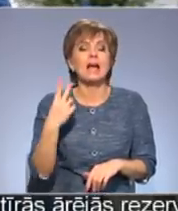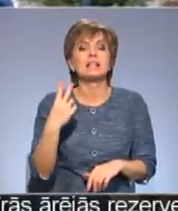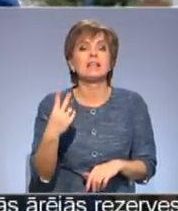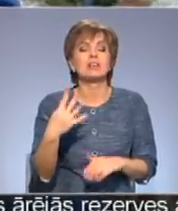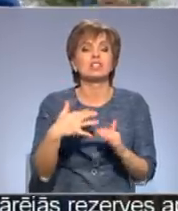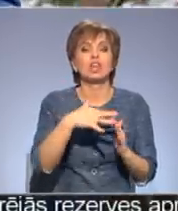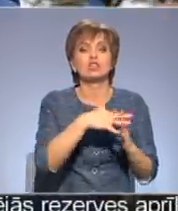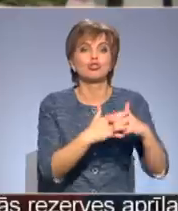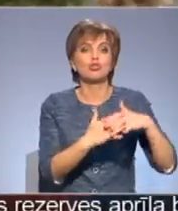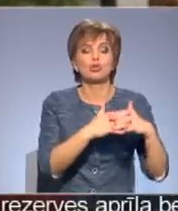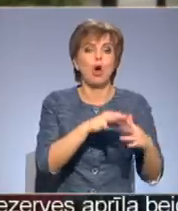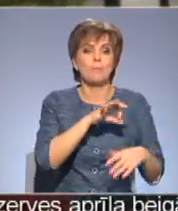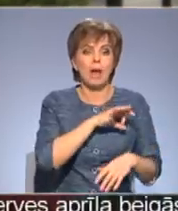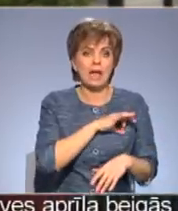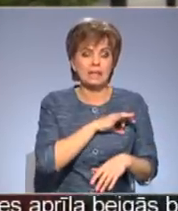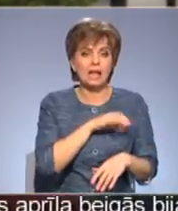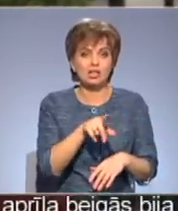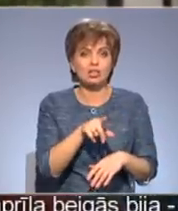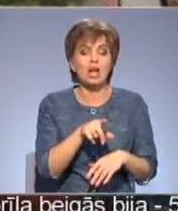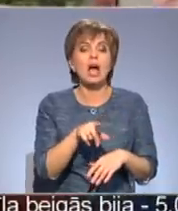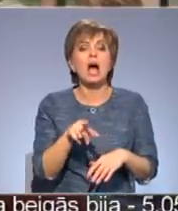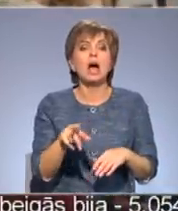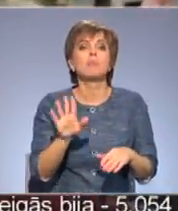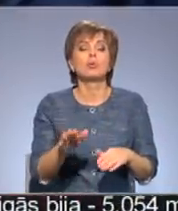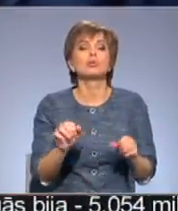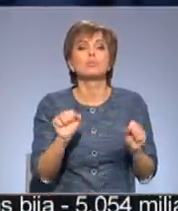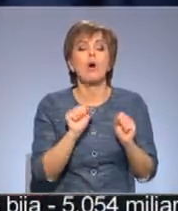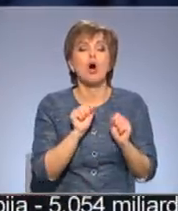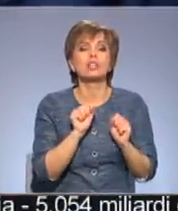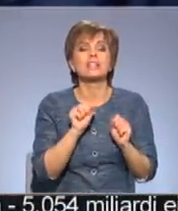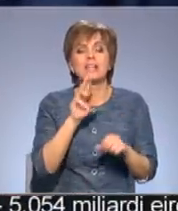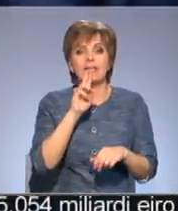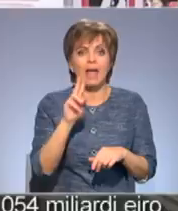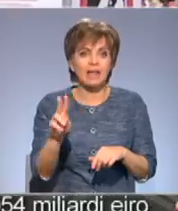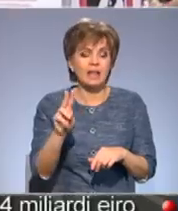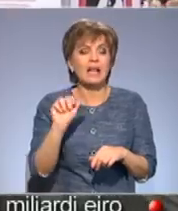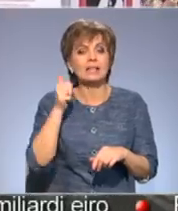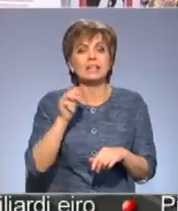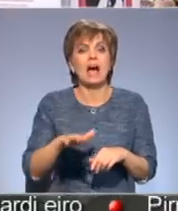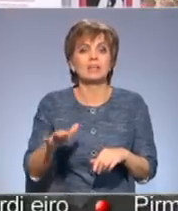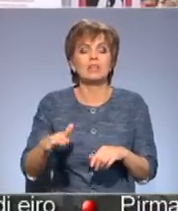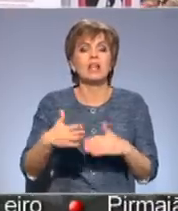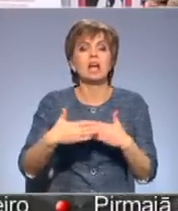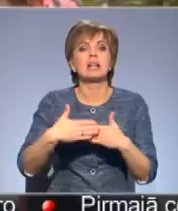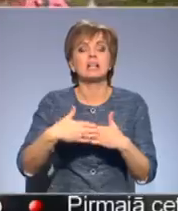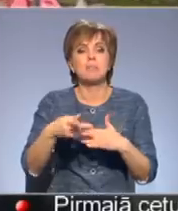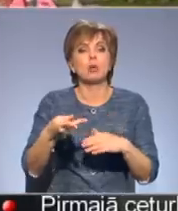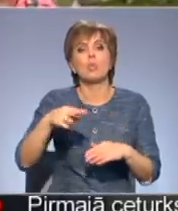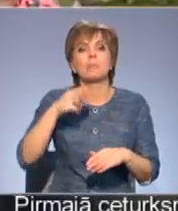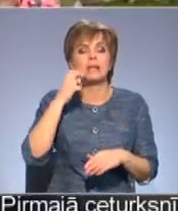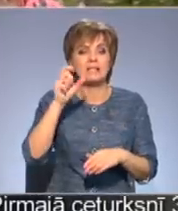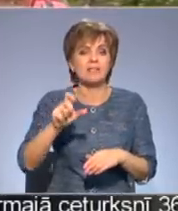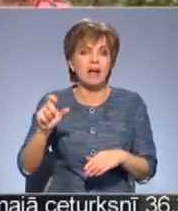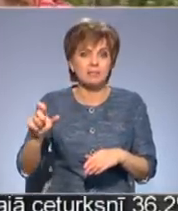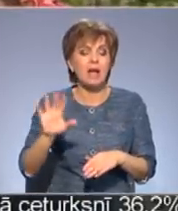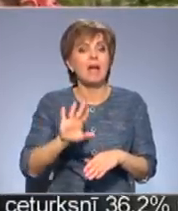judo medaļas. Daudzās ģimenēs šī būs sportiska nedēļas nogale, jo rīt savas atos Krastmalā nomainīs viņu vecāki. Vai tētis